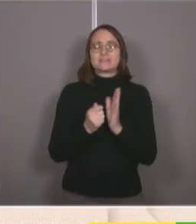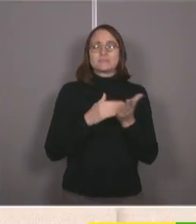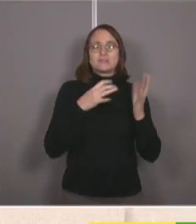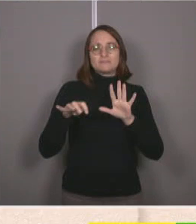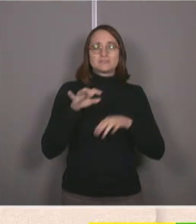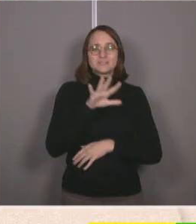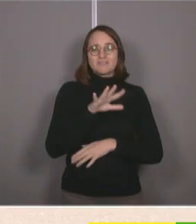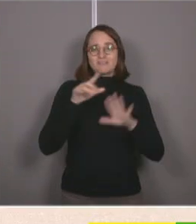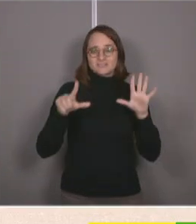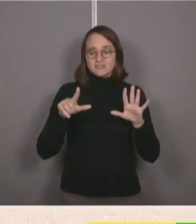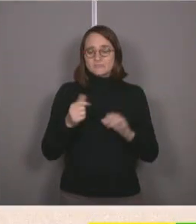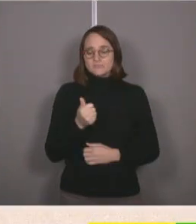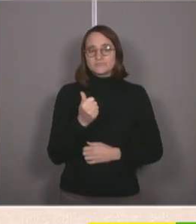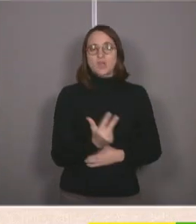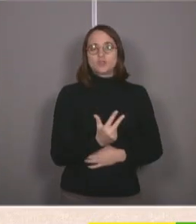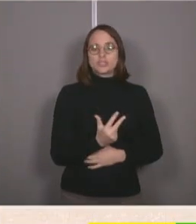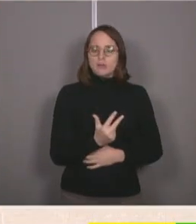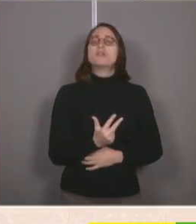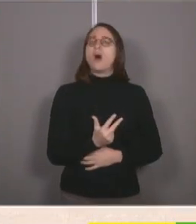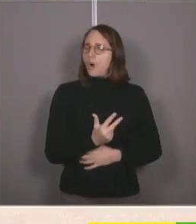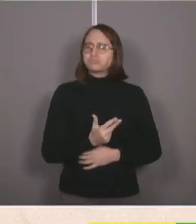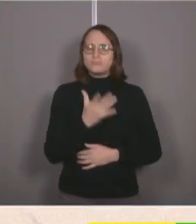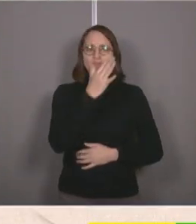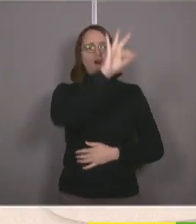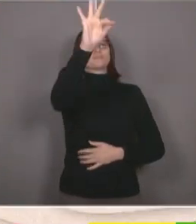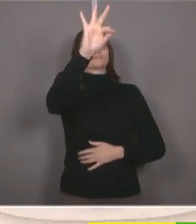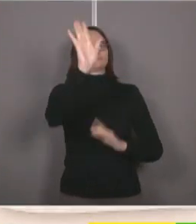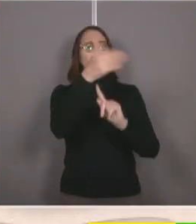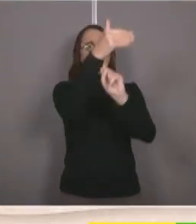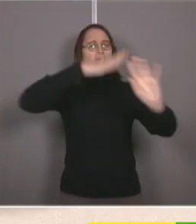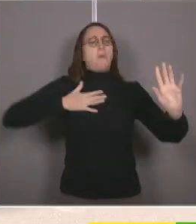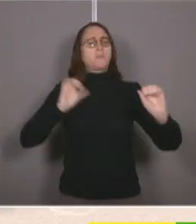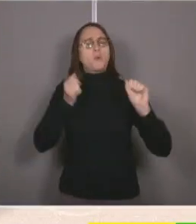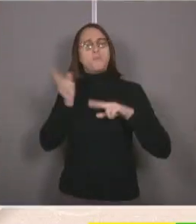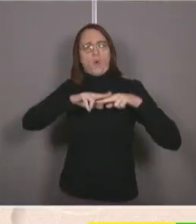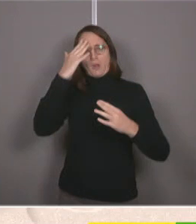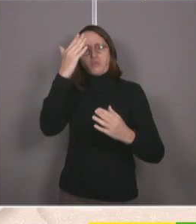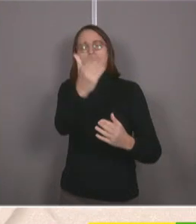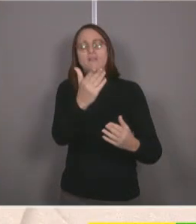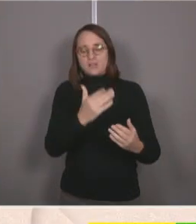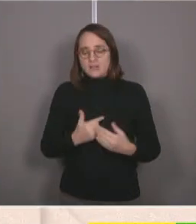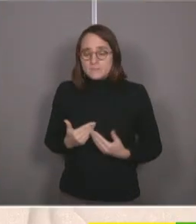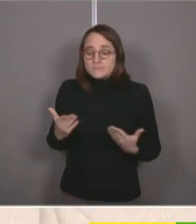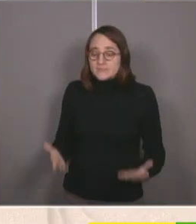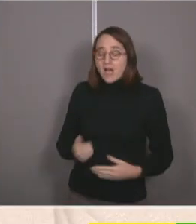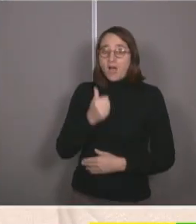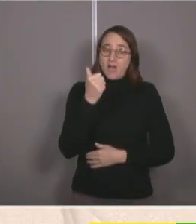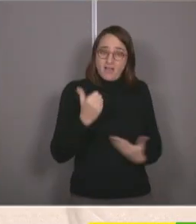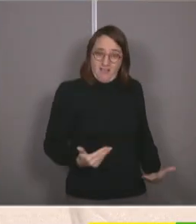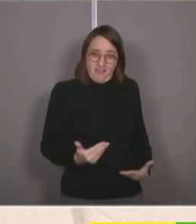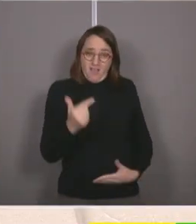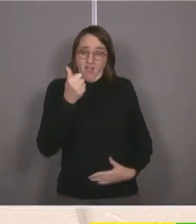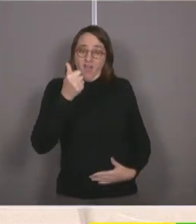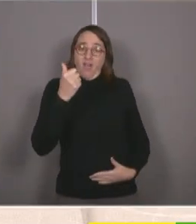1957, on avait un tiers d'entre eux qui étaient prêts à mourir pour la France. Dans l'enquête de 2021, on en a un quart prêts à mourir pour le climat. Bien sûr, il ne faut